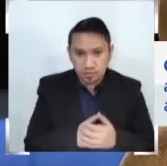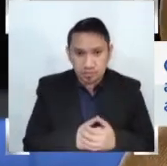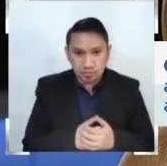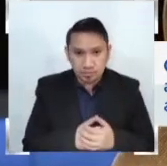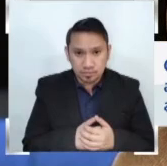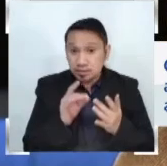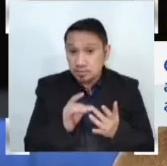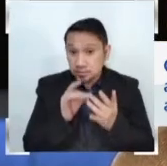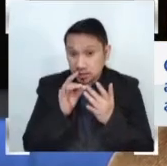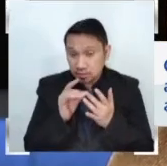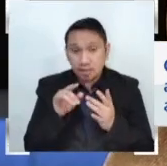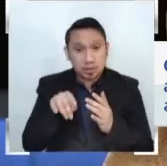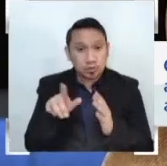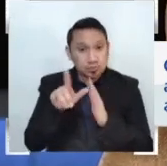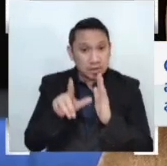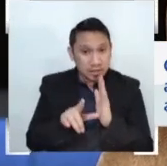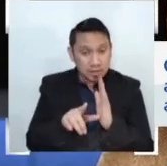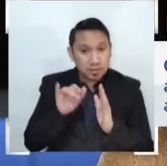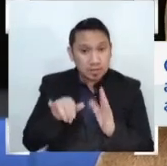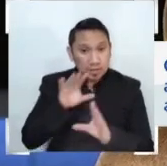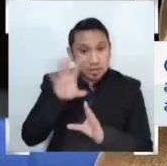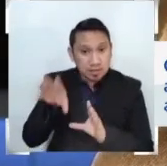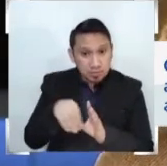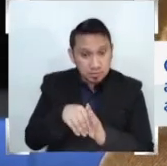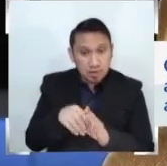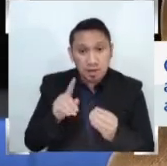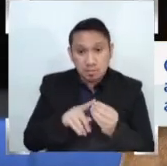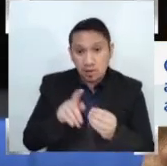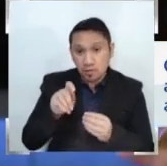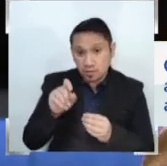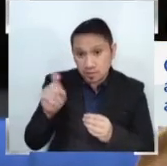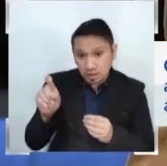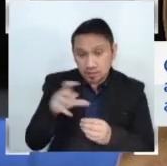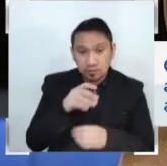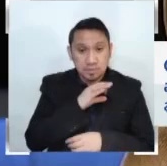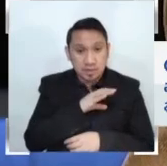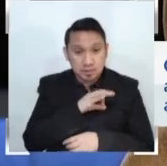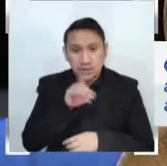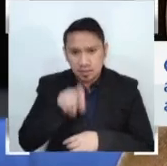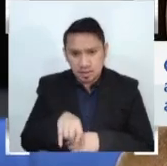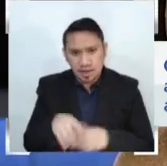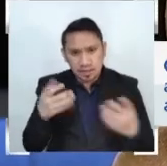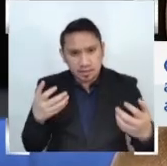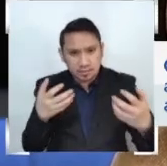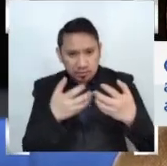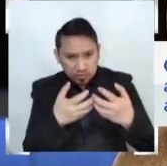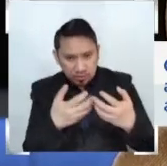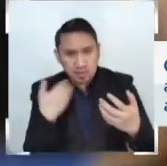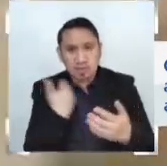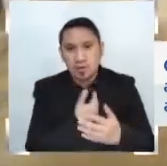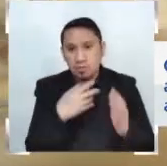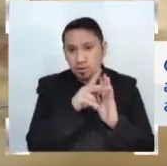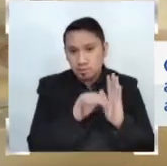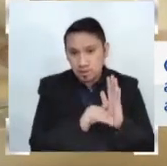na yung mga batas that involve some kind of tax break or tax benefits, itotono mo dun sa ating polisiya of tax